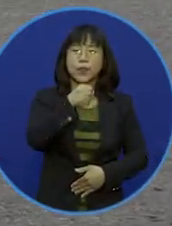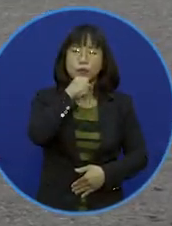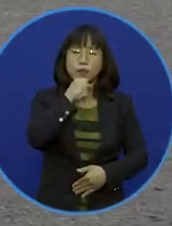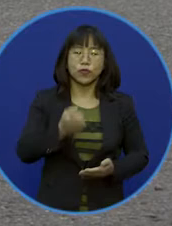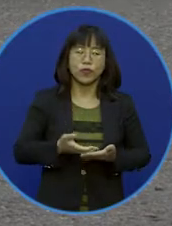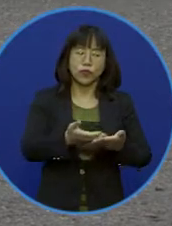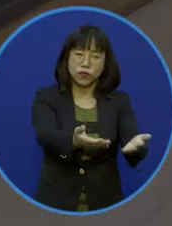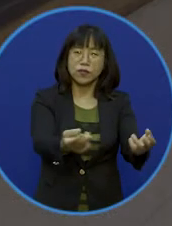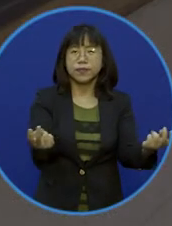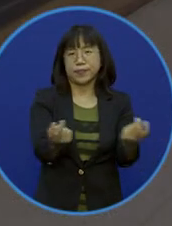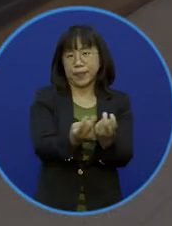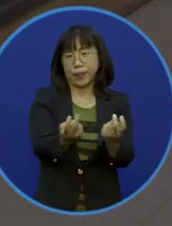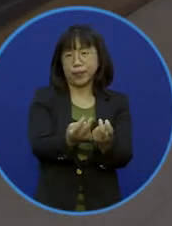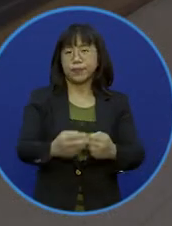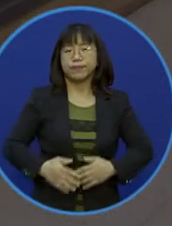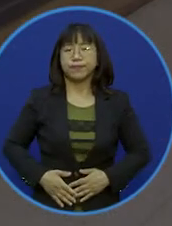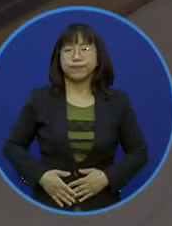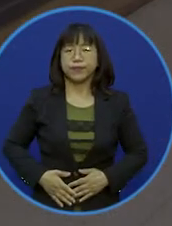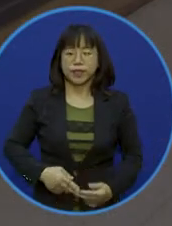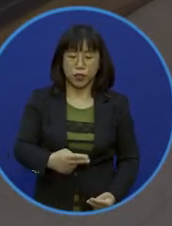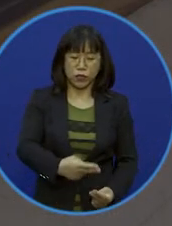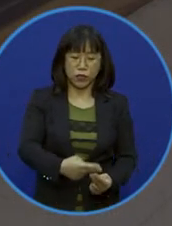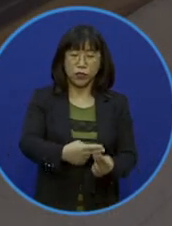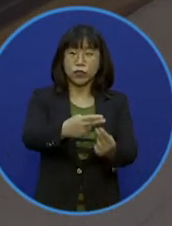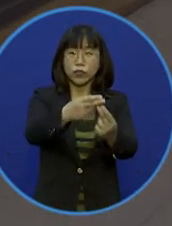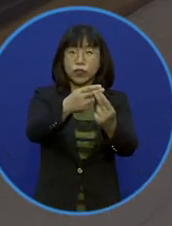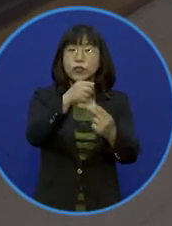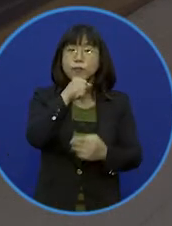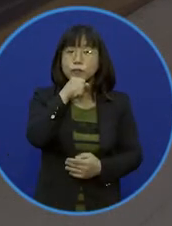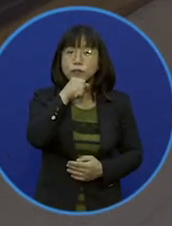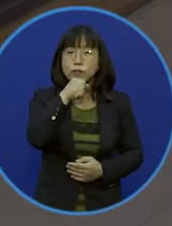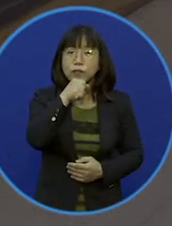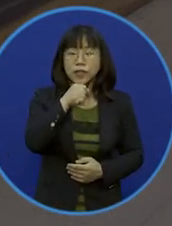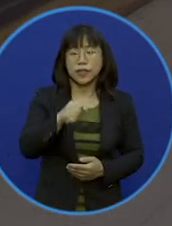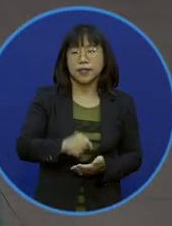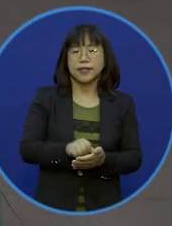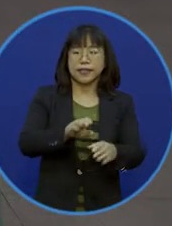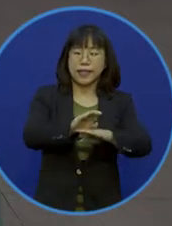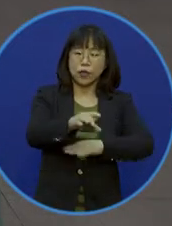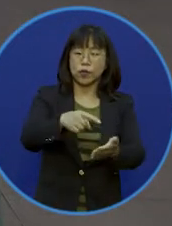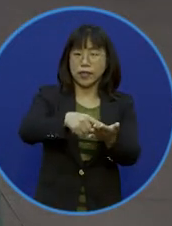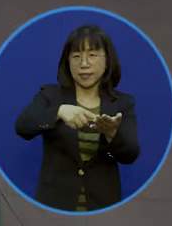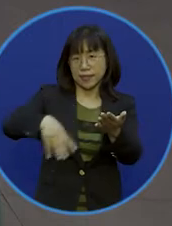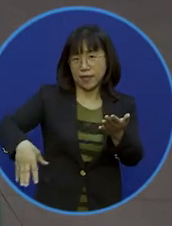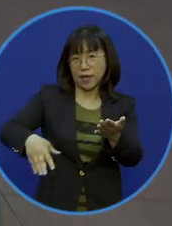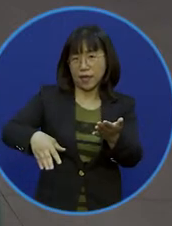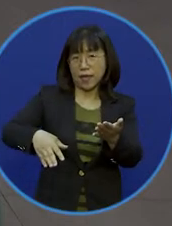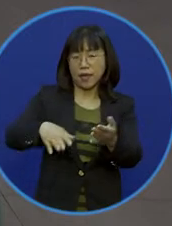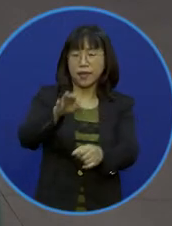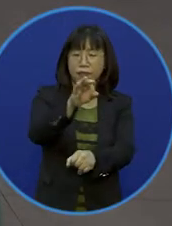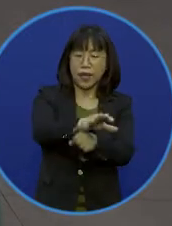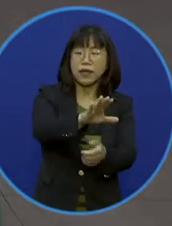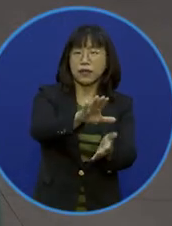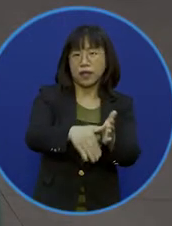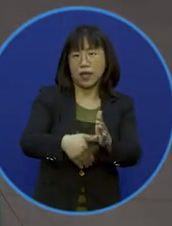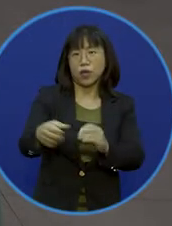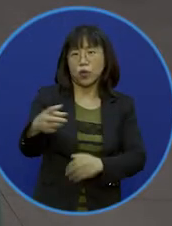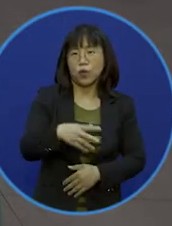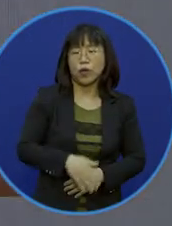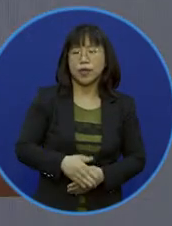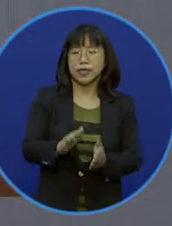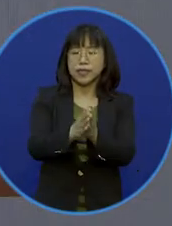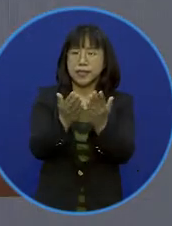포인트를 주는 인센티브 제도 입니다 적립한 마일리지는 자동차세 등 지방세 를 납부하거나